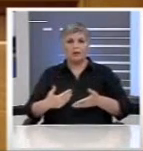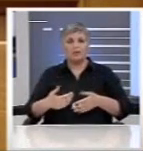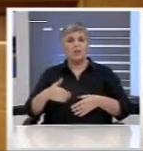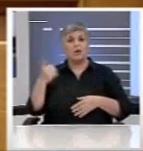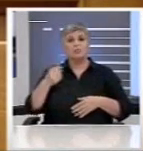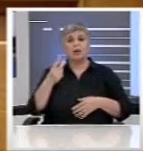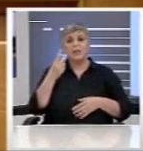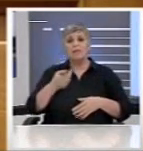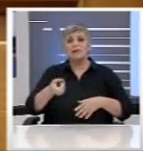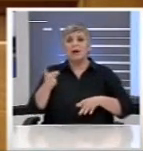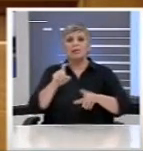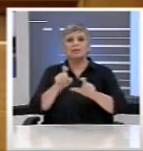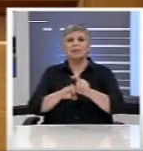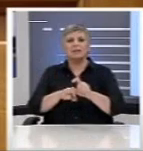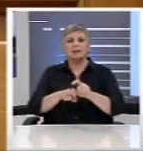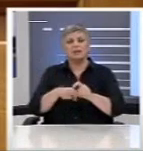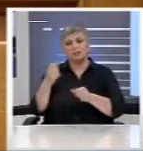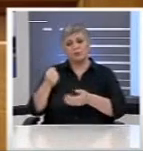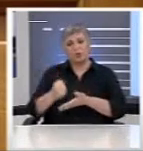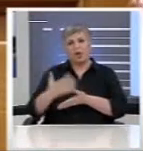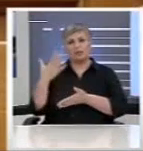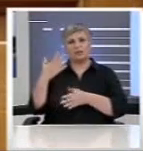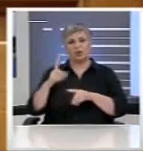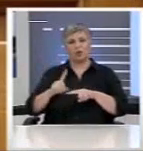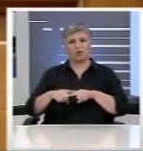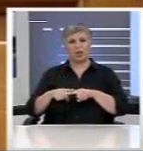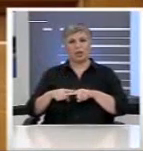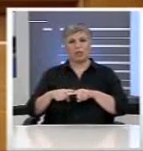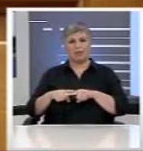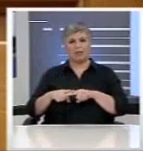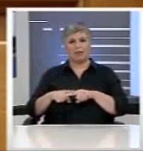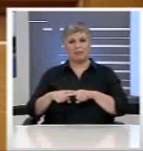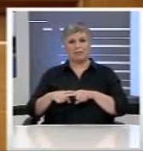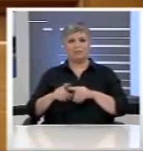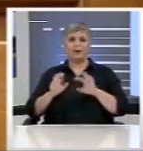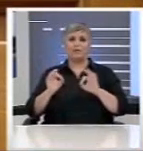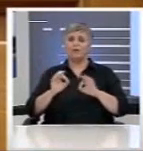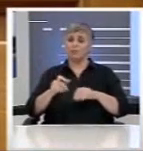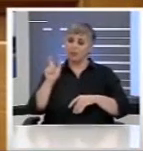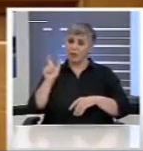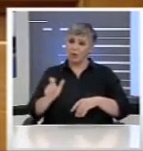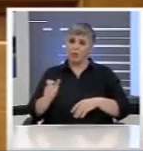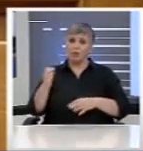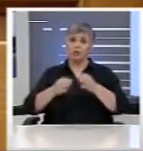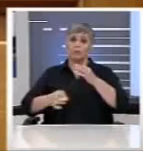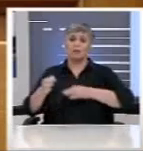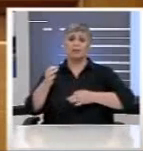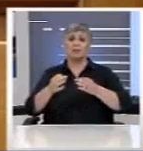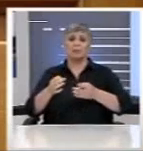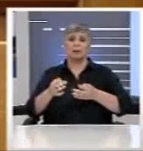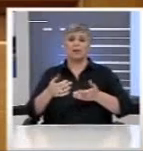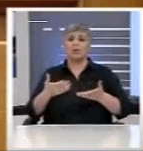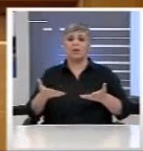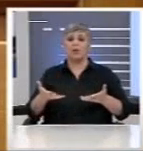αξιολόγοι θα αναβαθμίζουν την Ελλάδα? Μας είπατε βέβαια σήμερα ότι ο λόγος δεν είναι